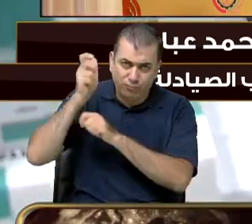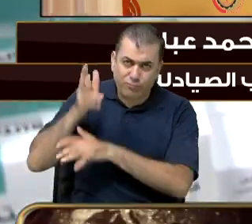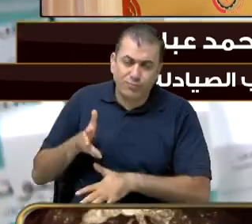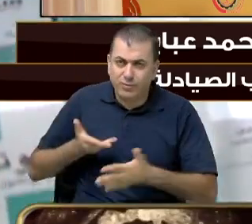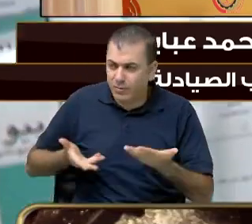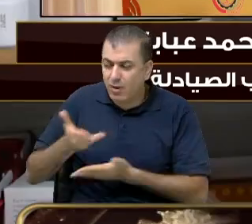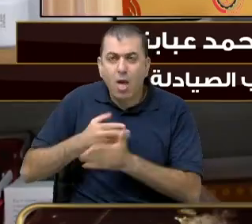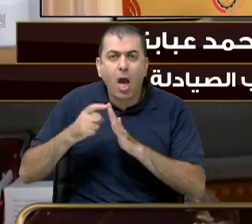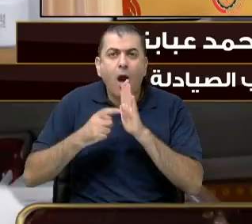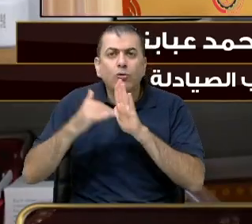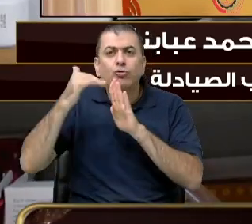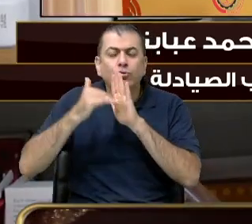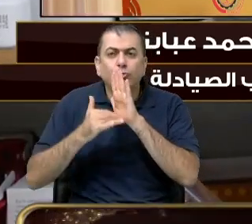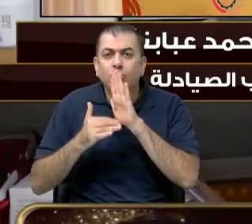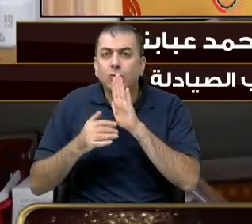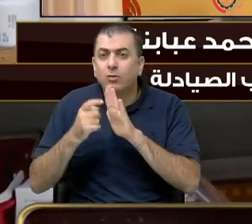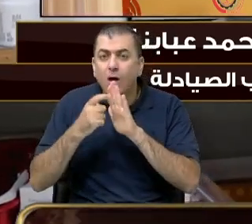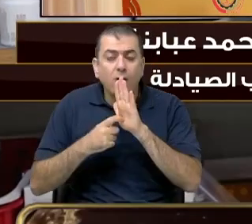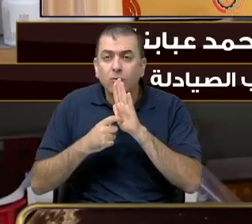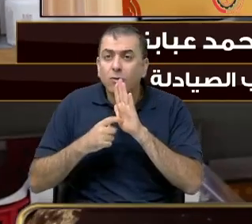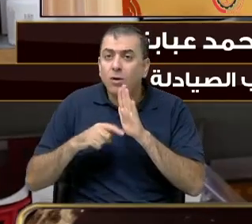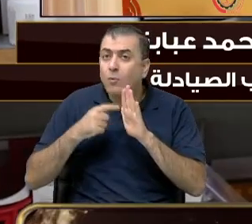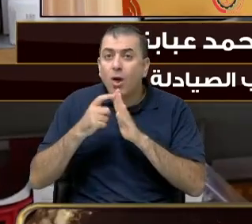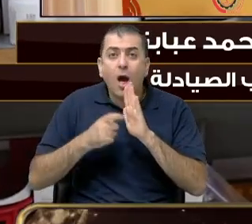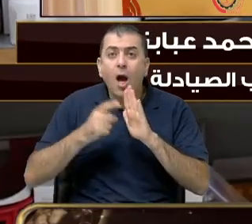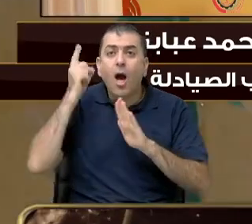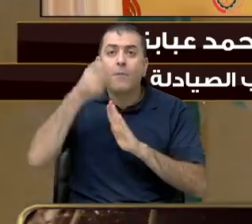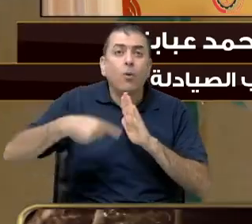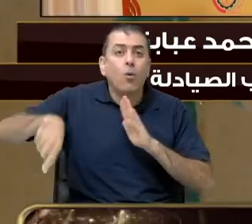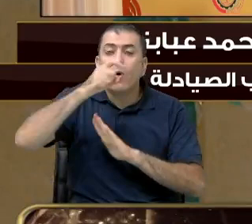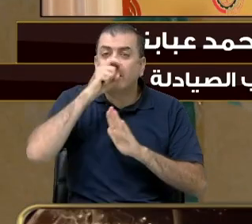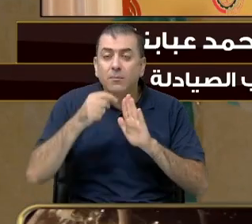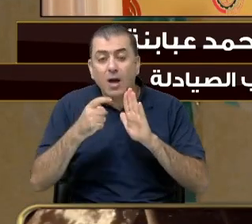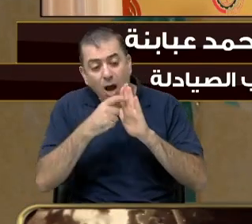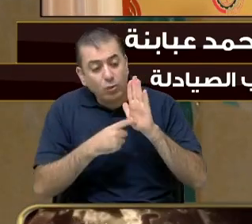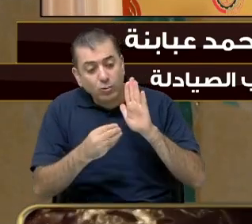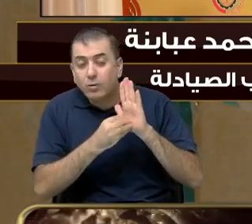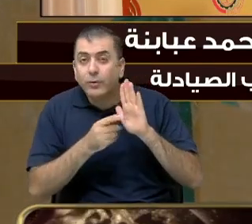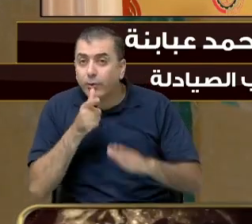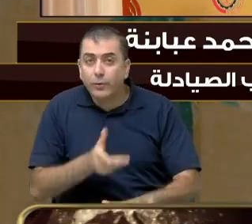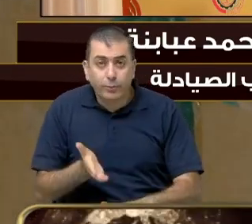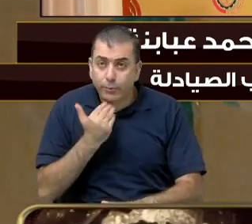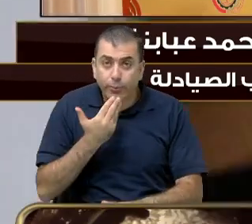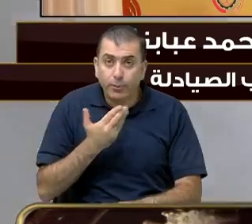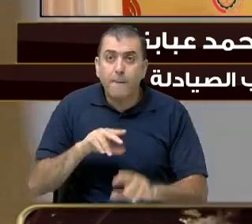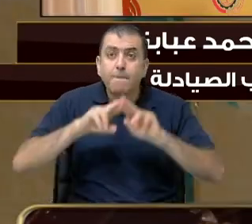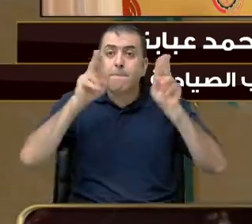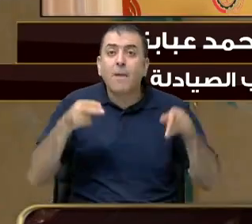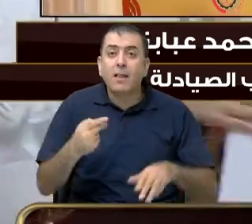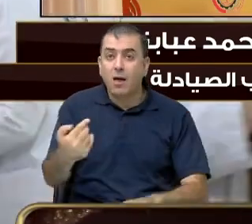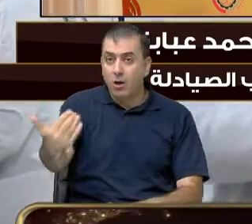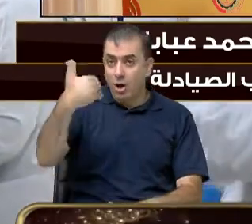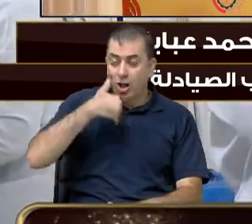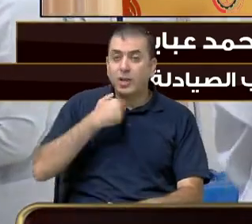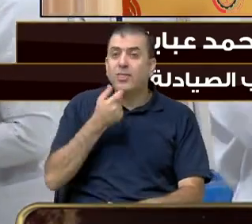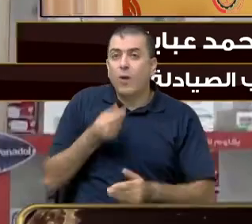بنصوصها وقوانينها هي واحدة، وهذا الشيء لا تسمح به التشريعات. إذا كان المرء